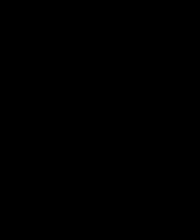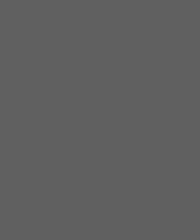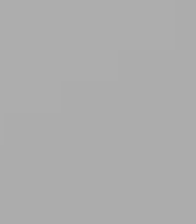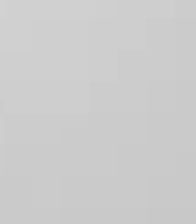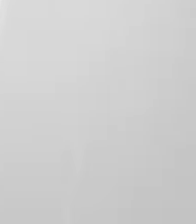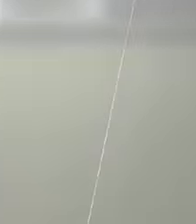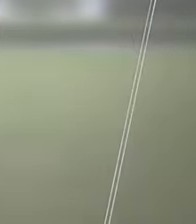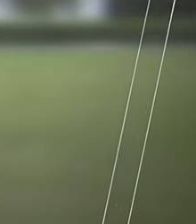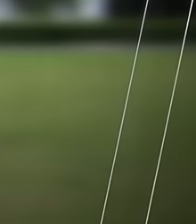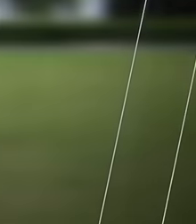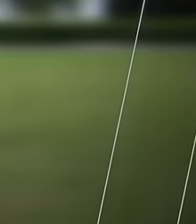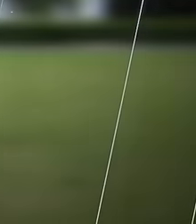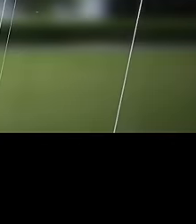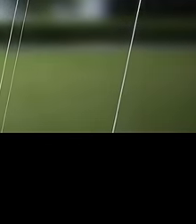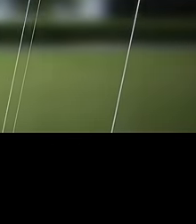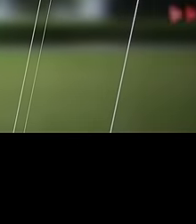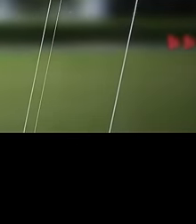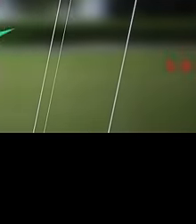all.